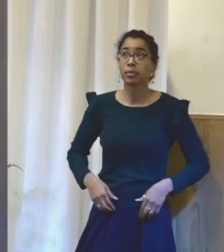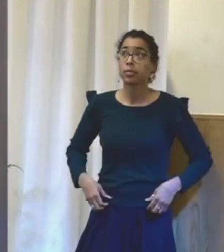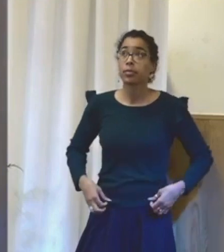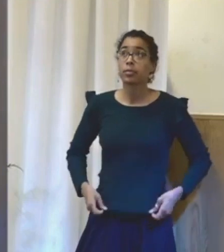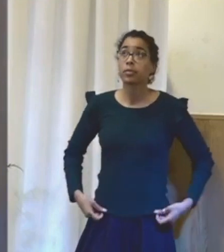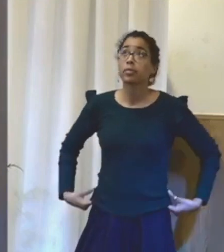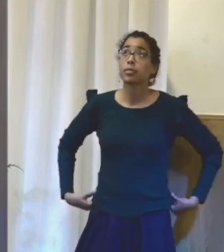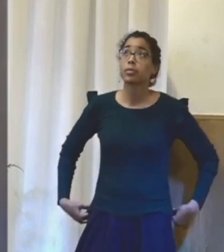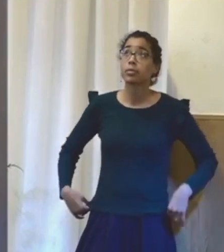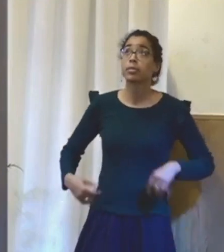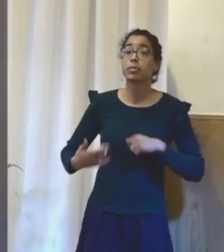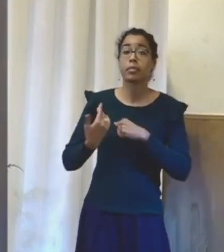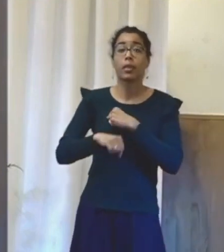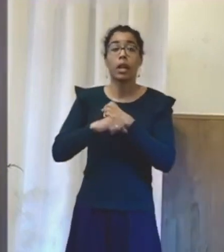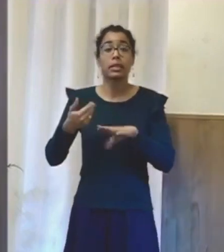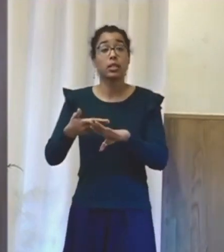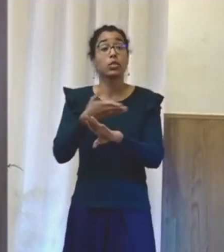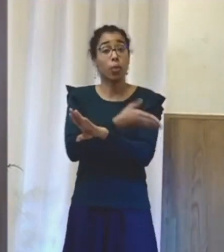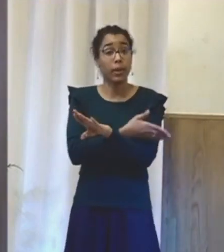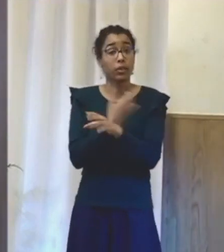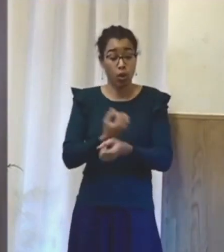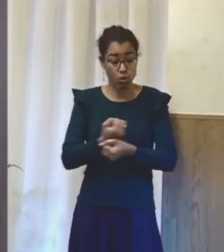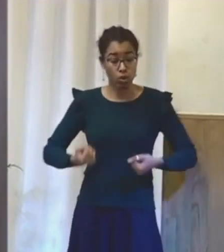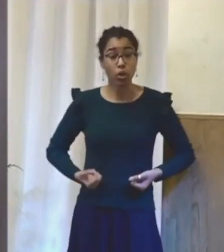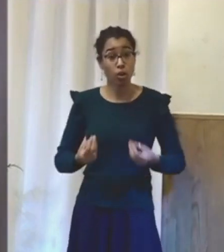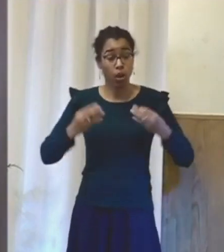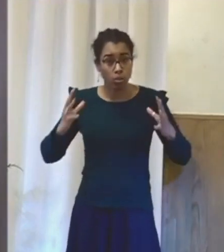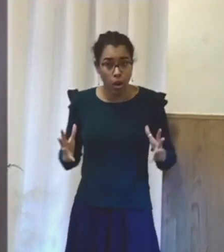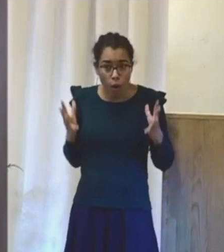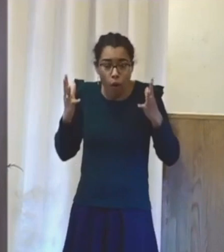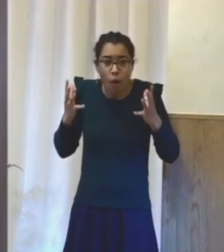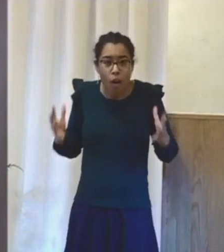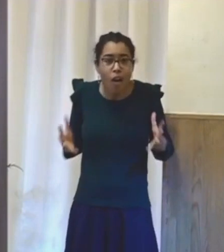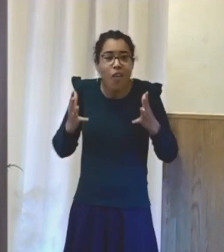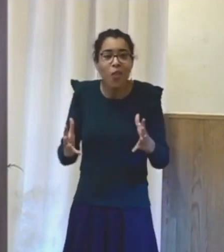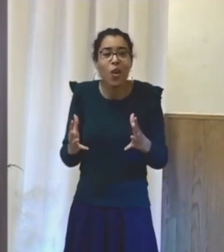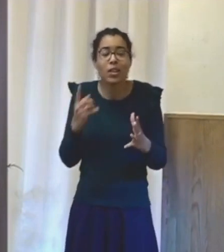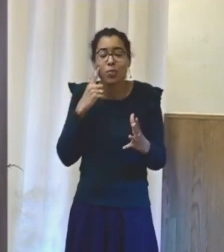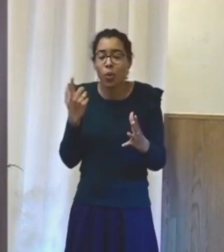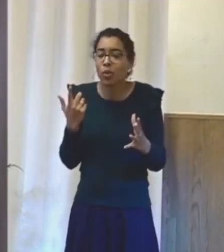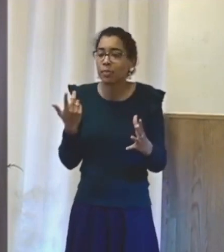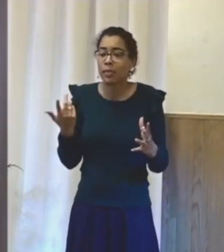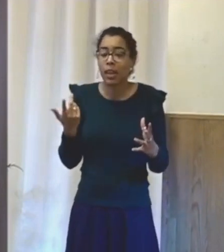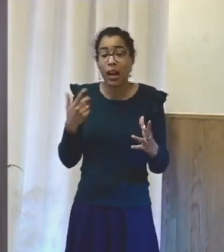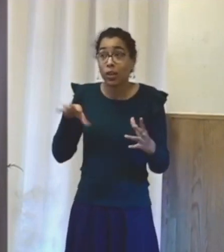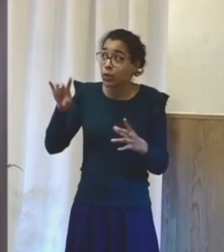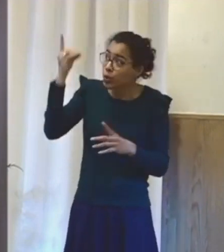cette semaine, je jeûne, nous a encouragés à découvrir Dieu le Père, notre bon